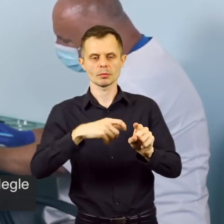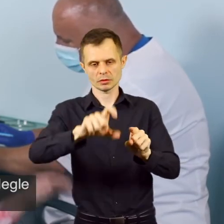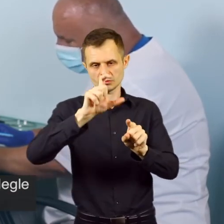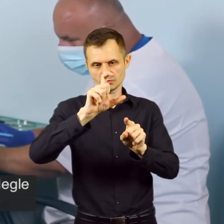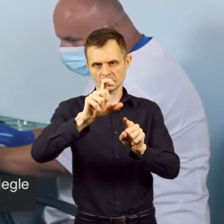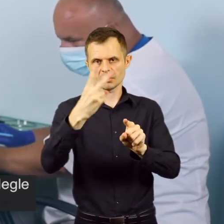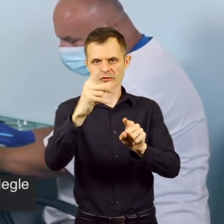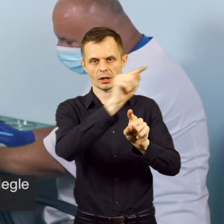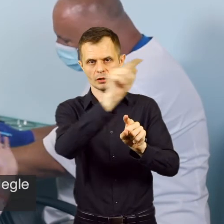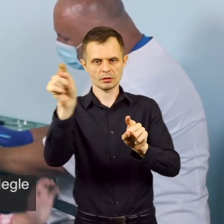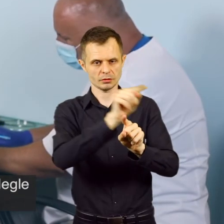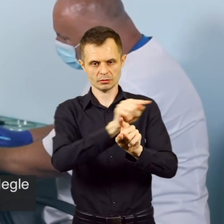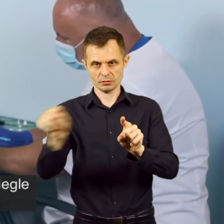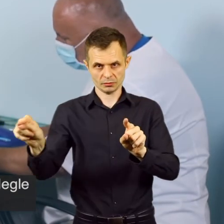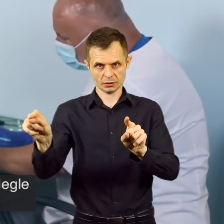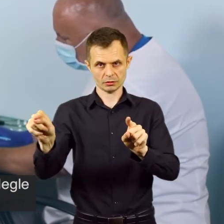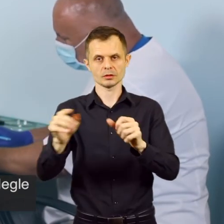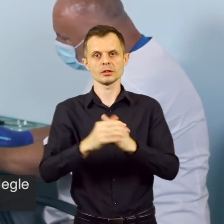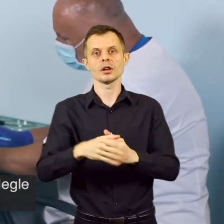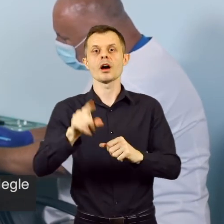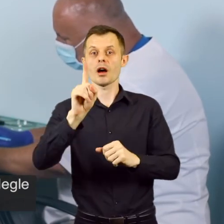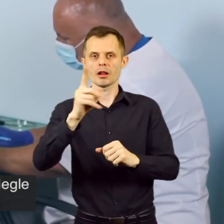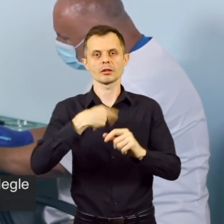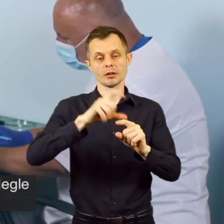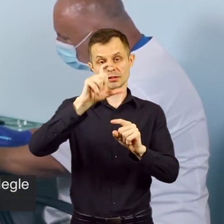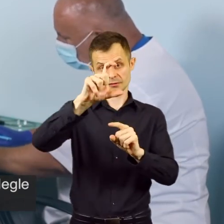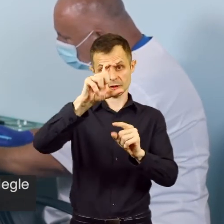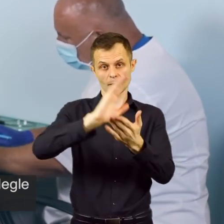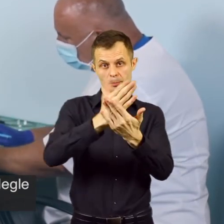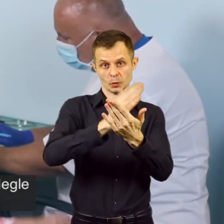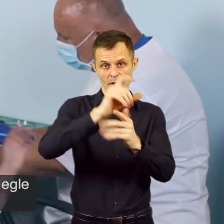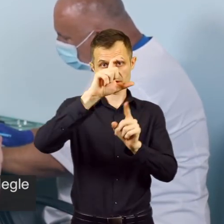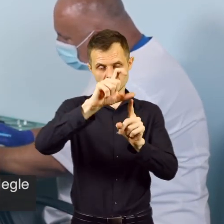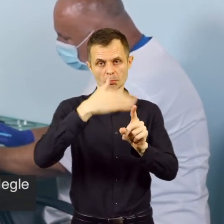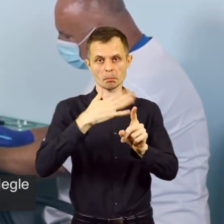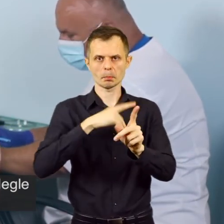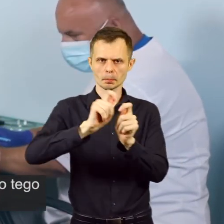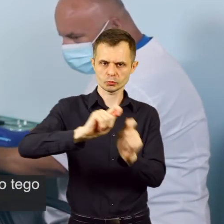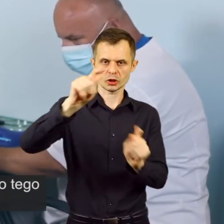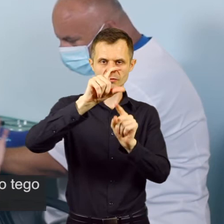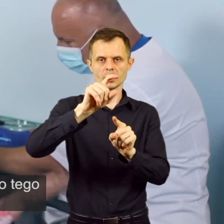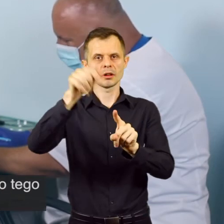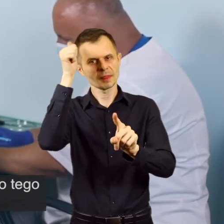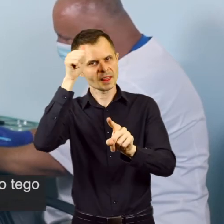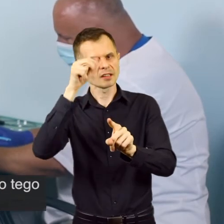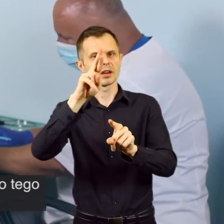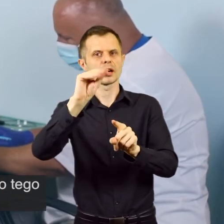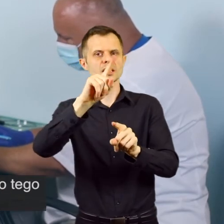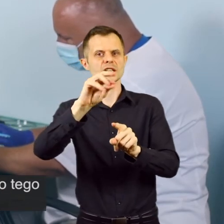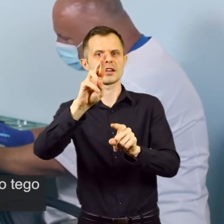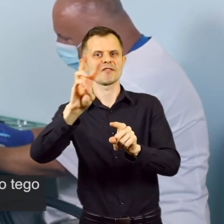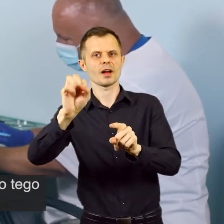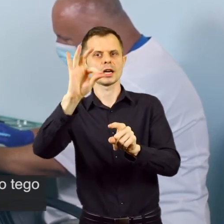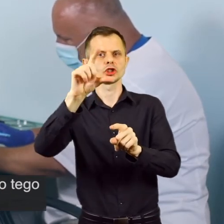mamy dwie krzywe równolegle koło siebie biegnące, jednakże pomiędzy nimi jest przerwa, tak zwana rezerwa